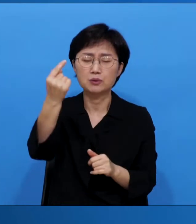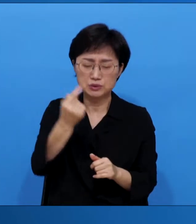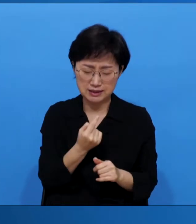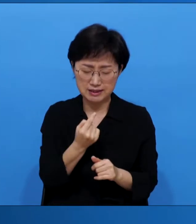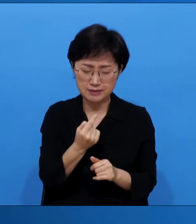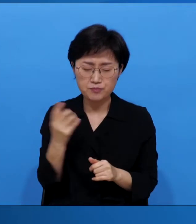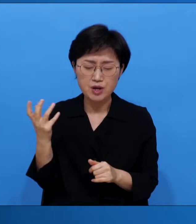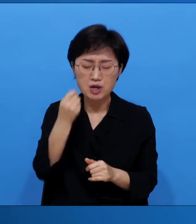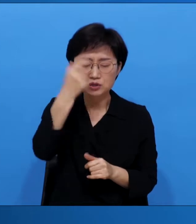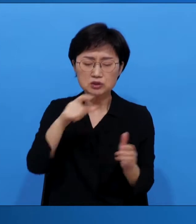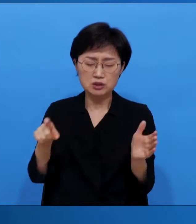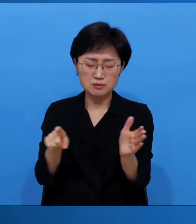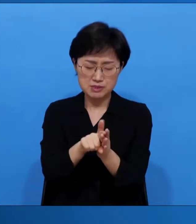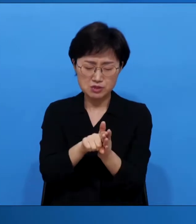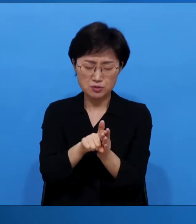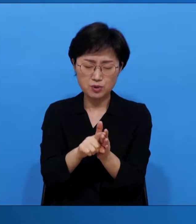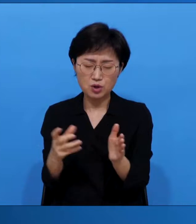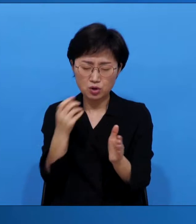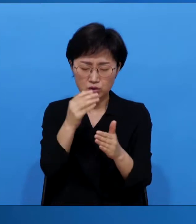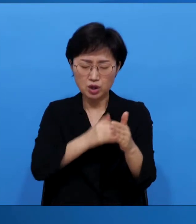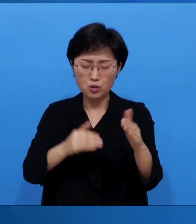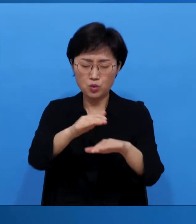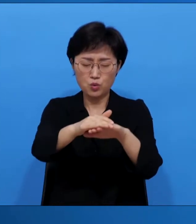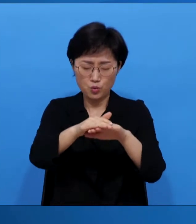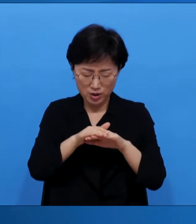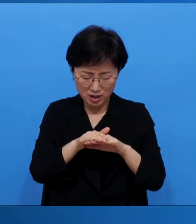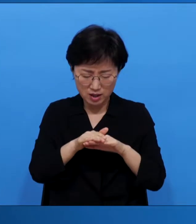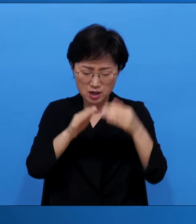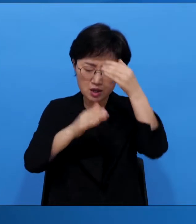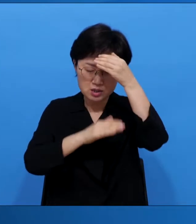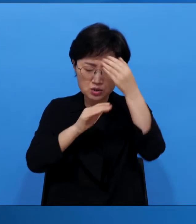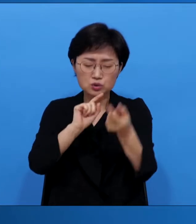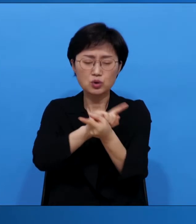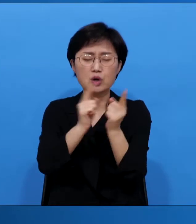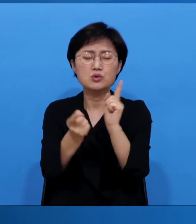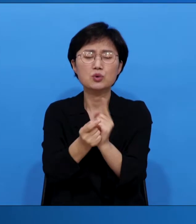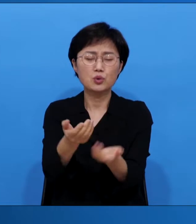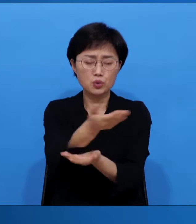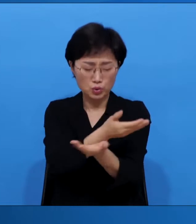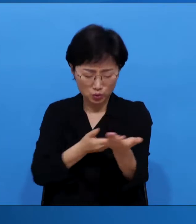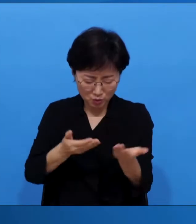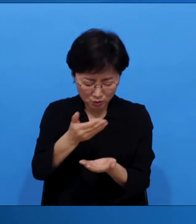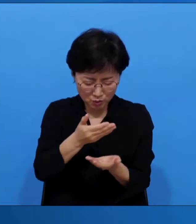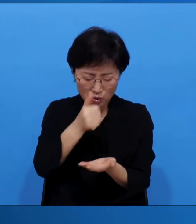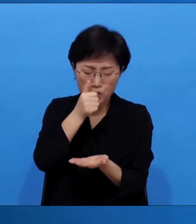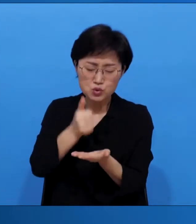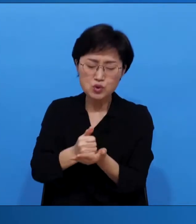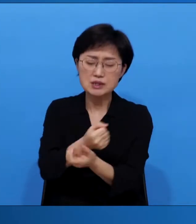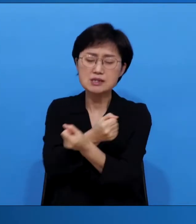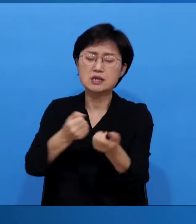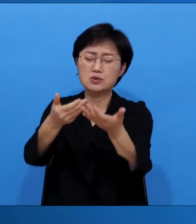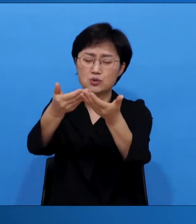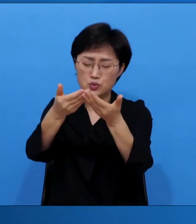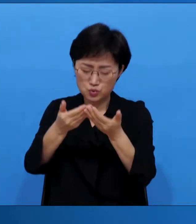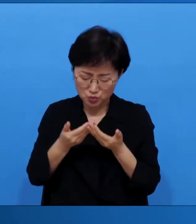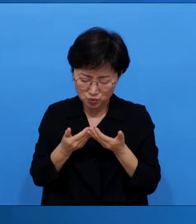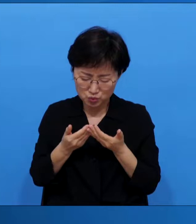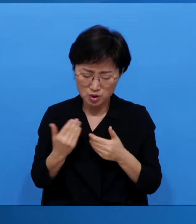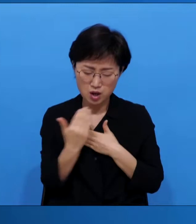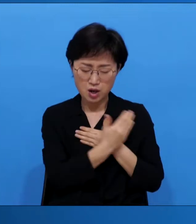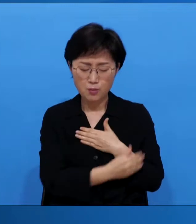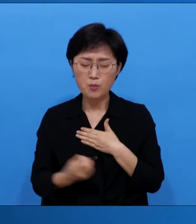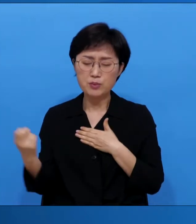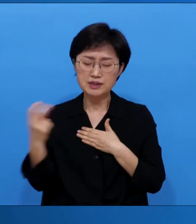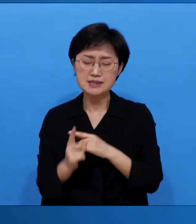심판하러 오시리라. 성령을 믿사오며 거룩한 공회와 성도가 서로 교통하는 것과 죄를